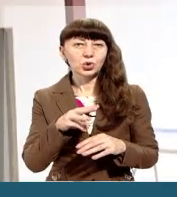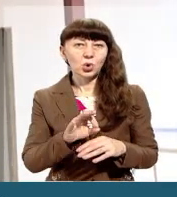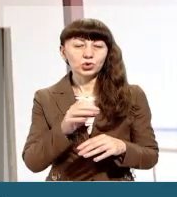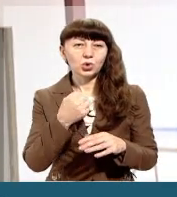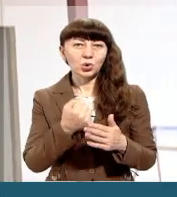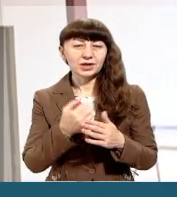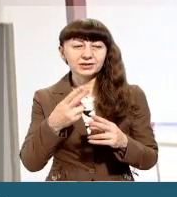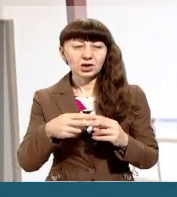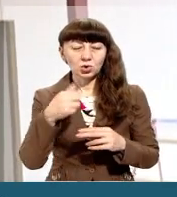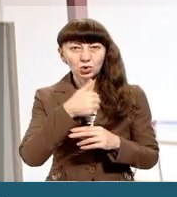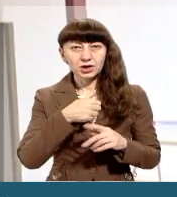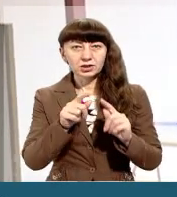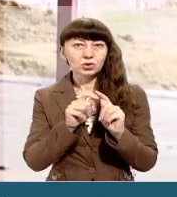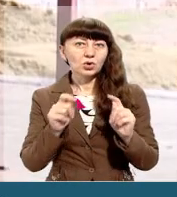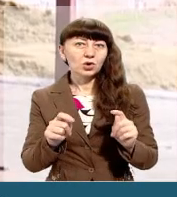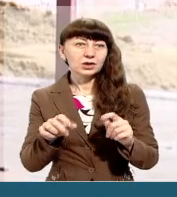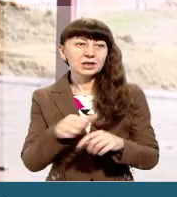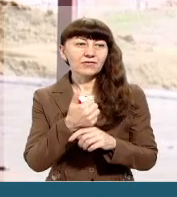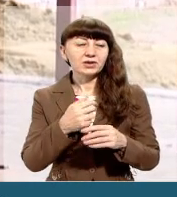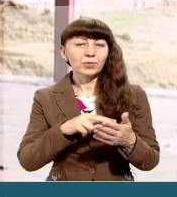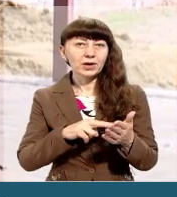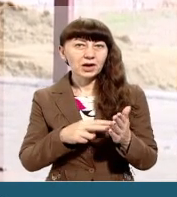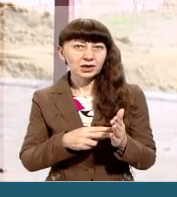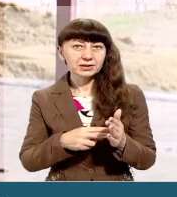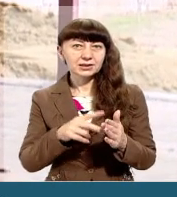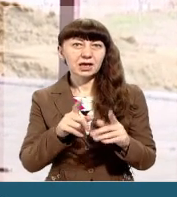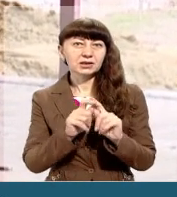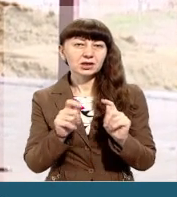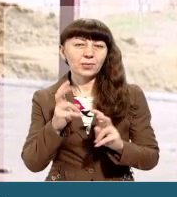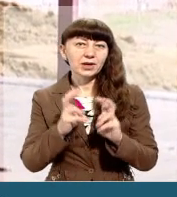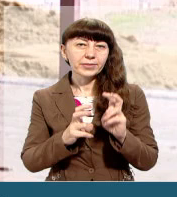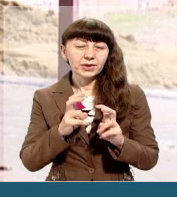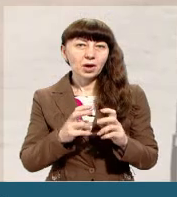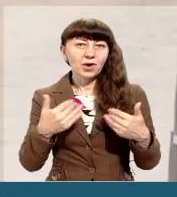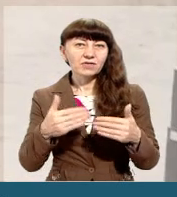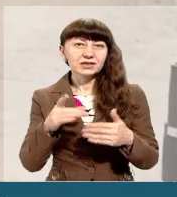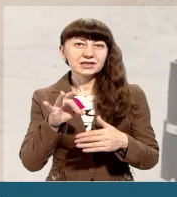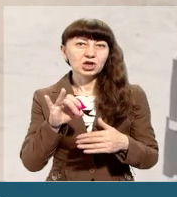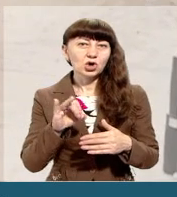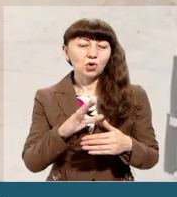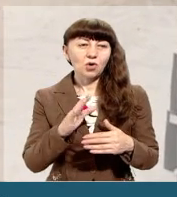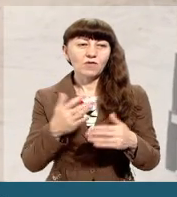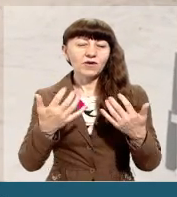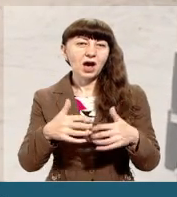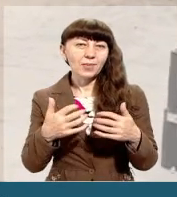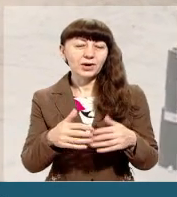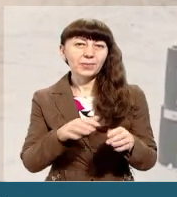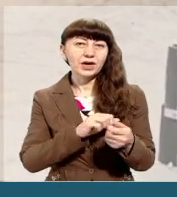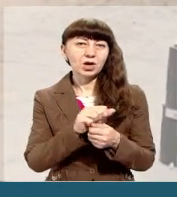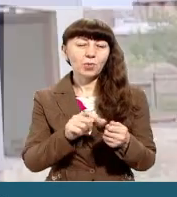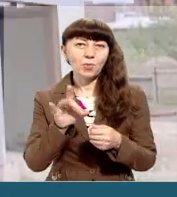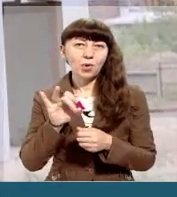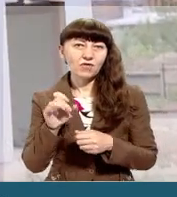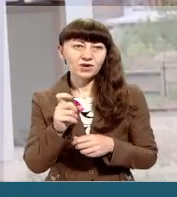года будут введены в эксплуатацию ключевые проекты, такие как запуск комплекса по выпуску сыров, фабрики по переработке бобовых